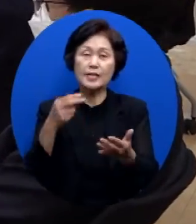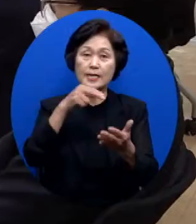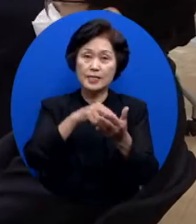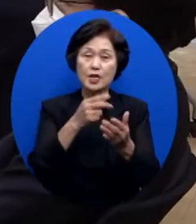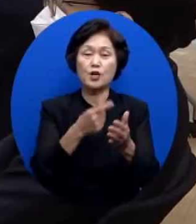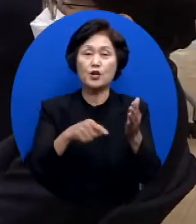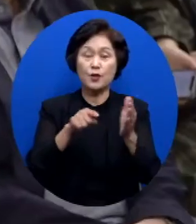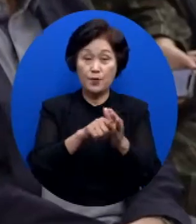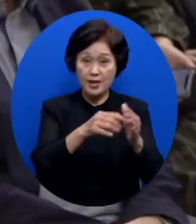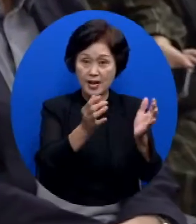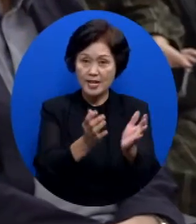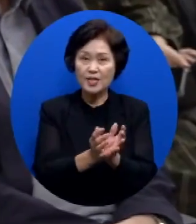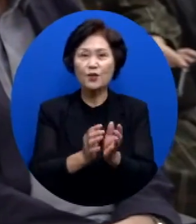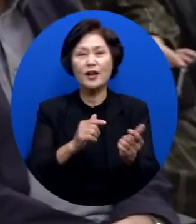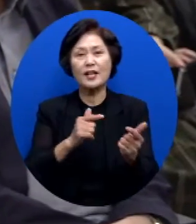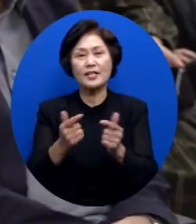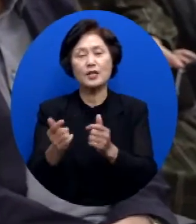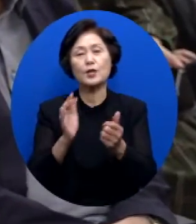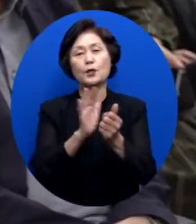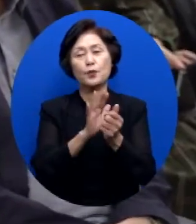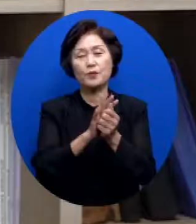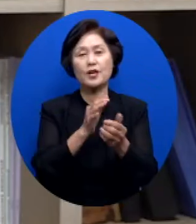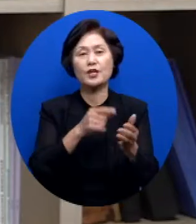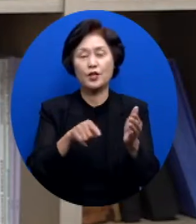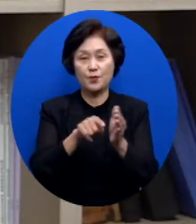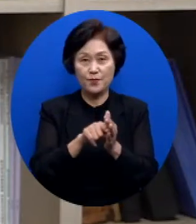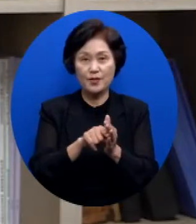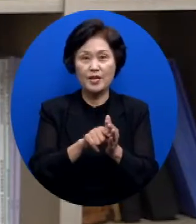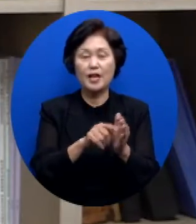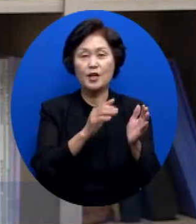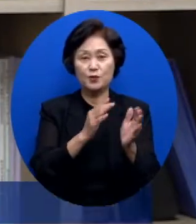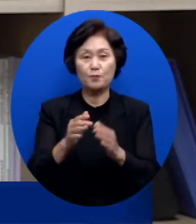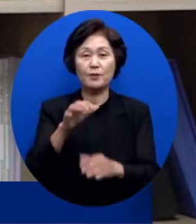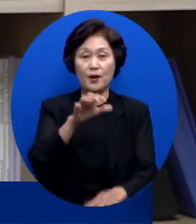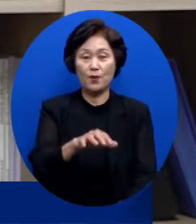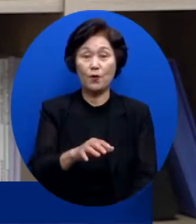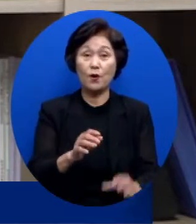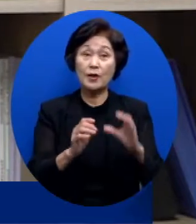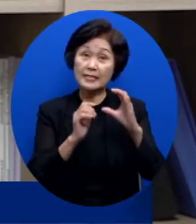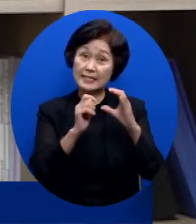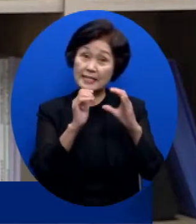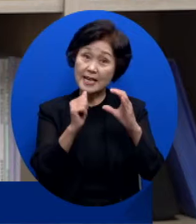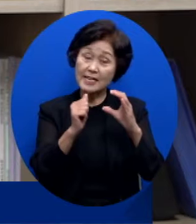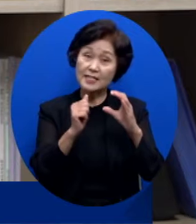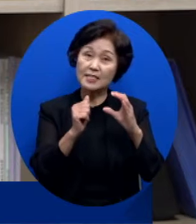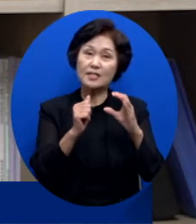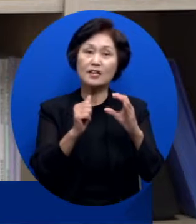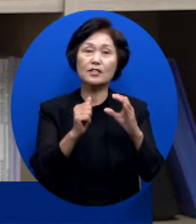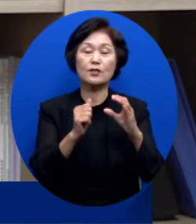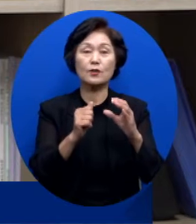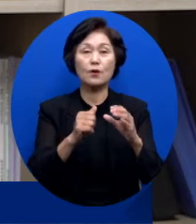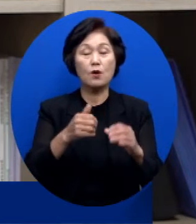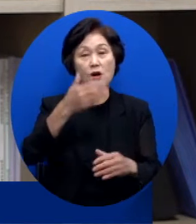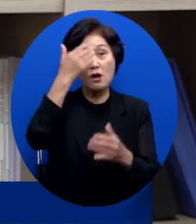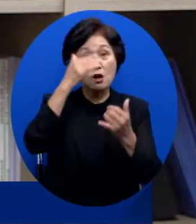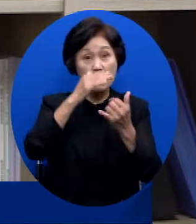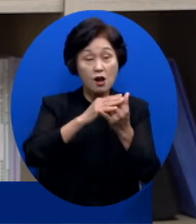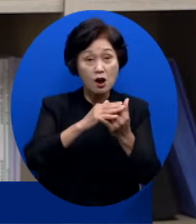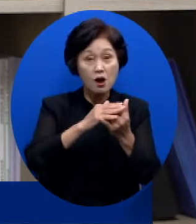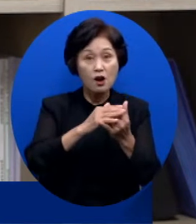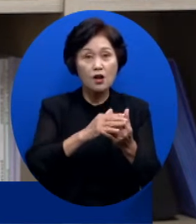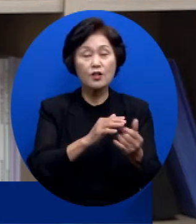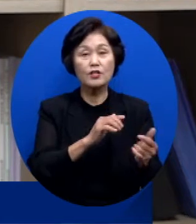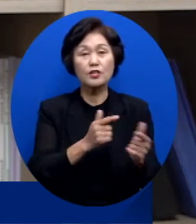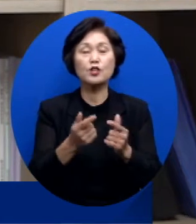기관과 단체를 격려하기 위해 마련했습니다. 우리 CTS 같은 경우도 보면 다음 세대 운동본부가 조직이